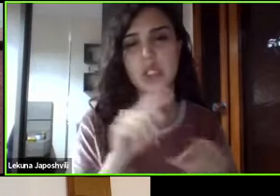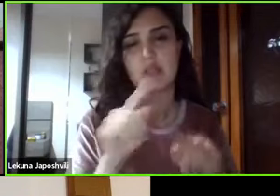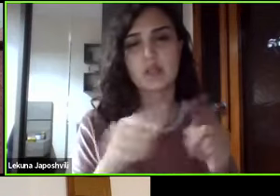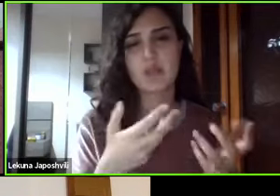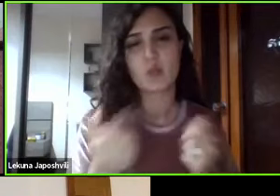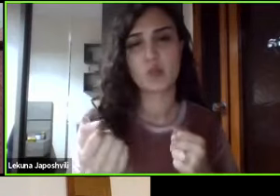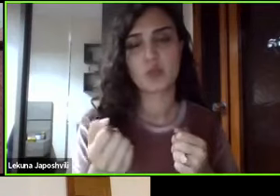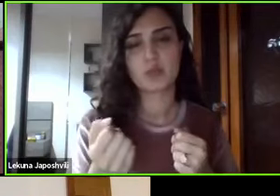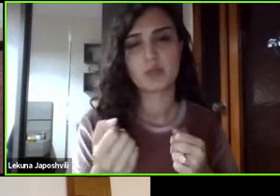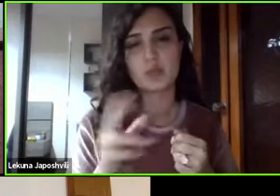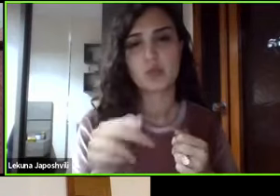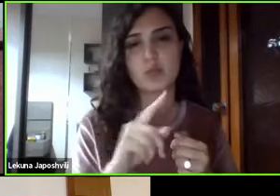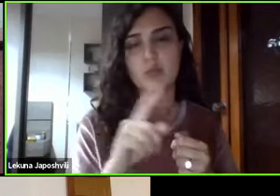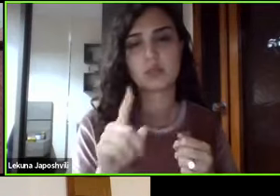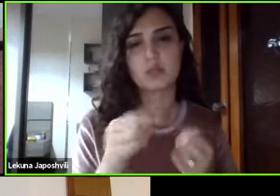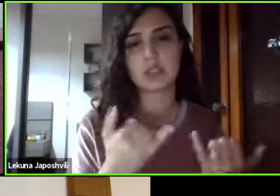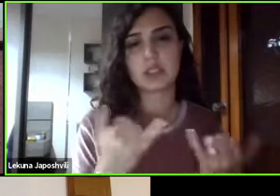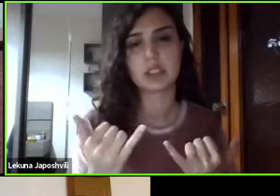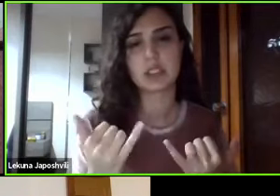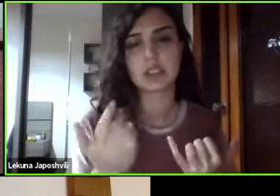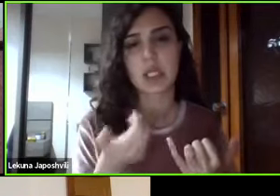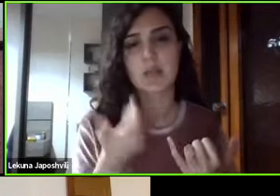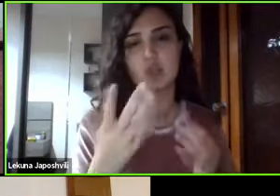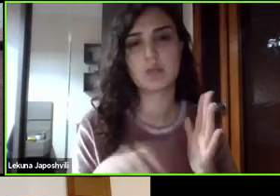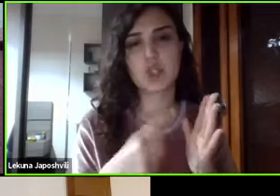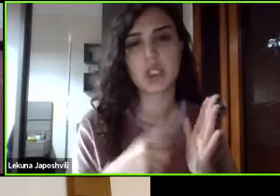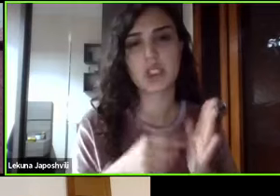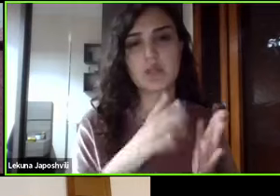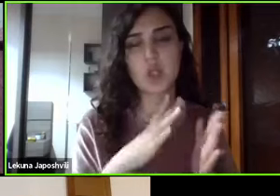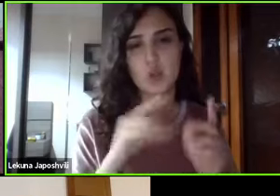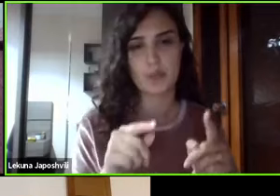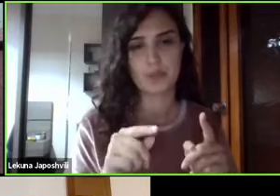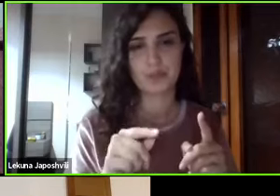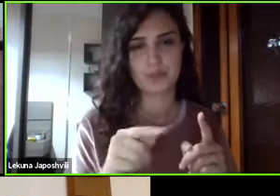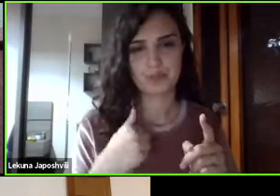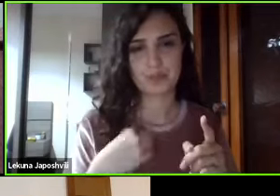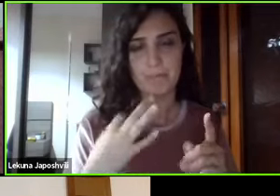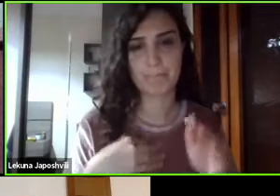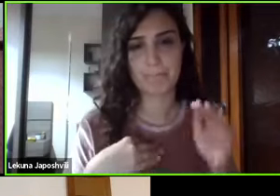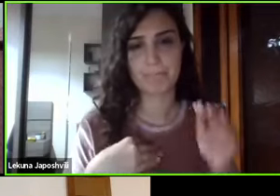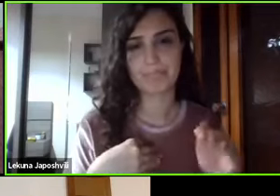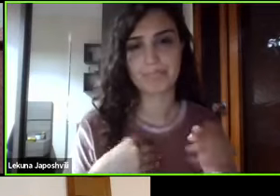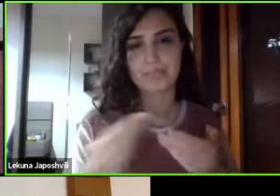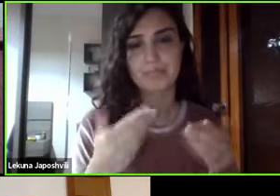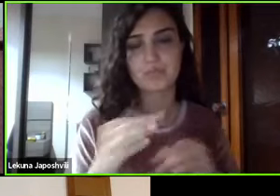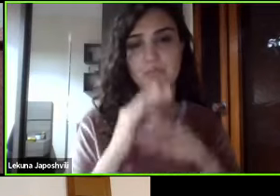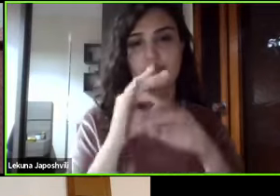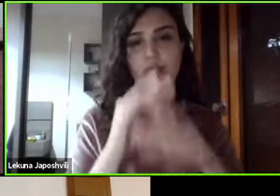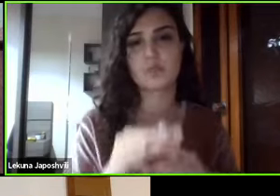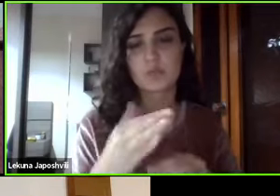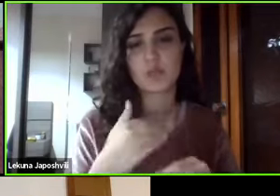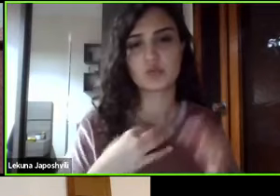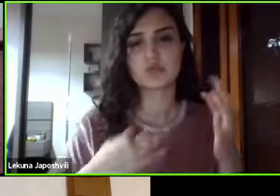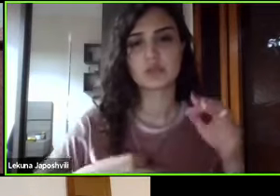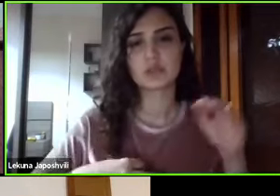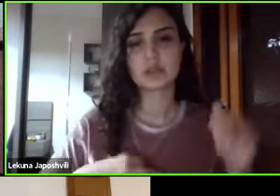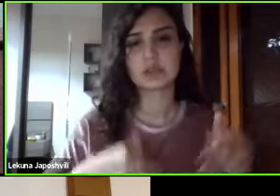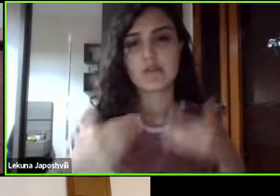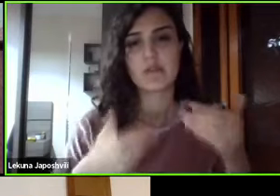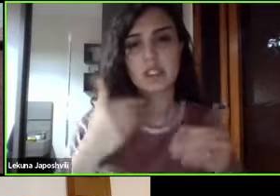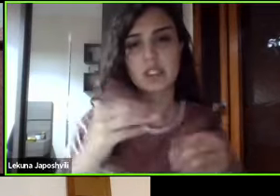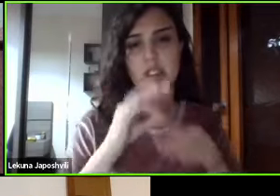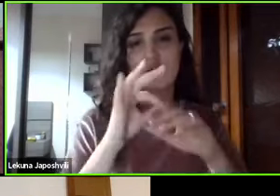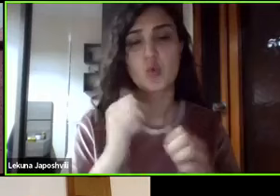ხოლმე რომ წავიყვანო დღესაც რამოდენიმე კითხვა იყო, წავიყვანო თუ ჩემი შვილი ბაკურიაში თუ წავიყვანო ჩემი შვილის ზღვაზე და